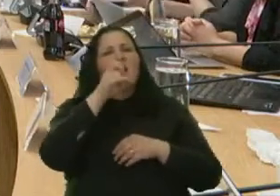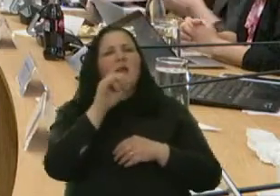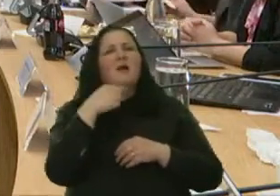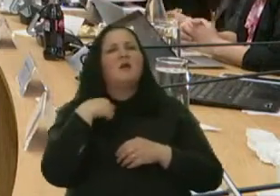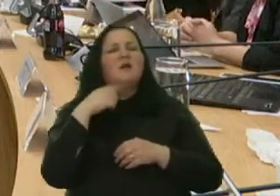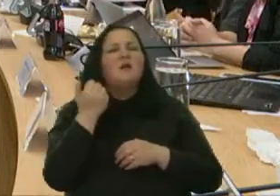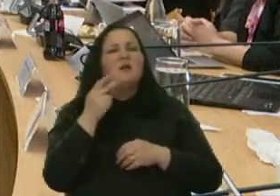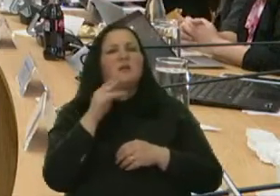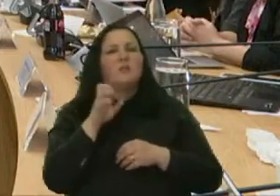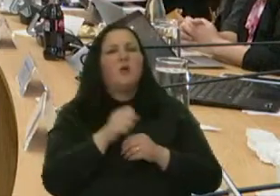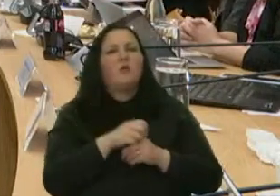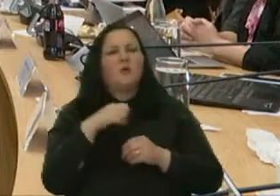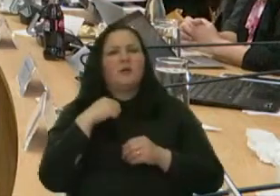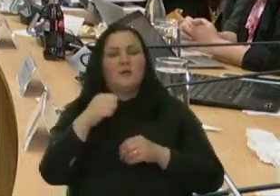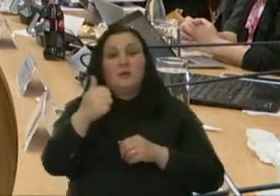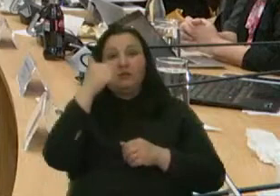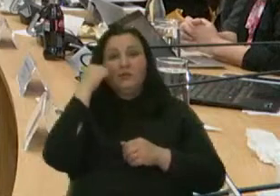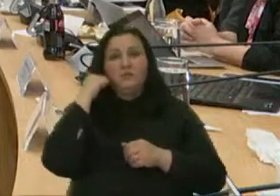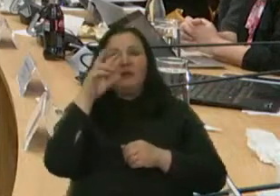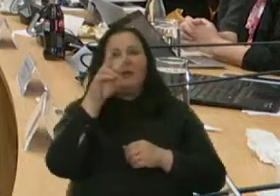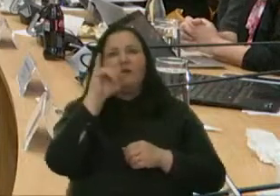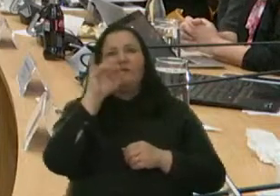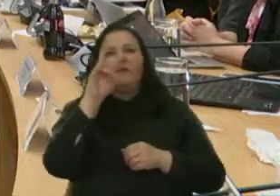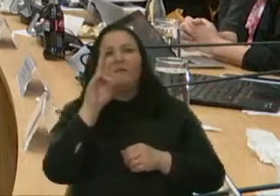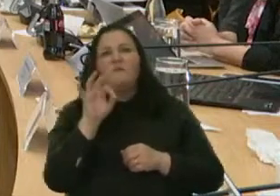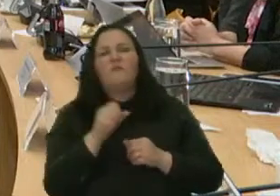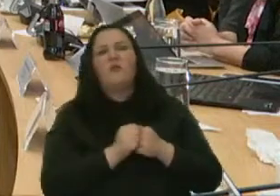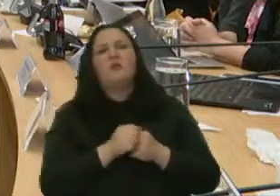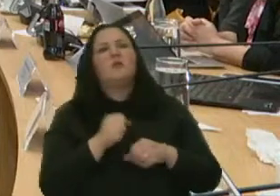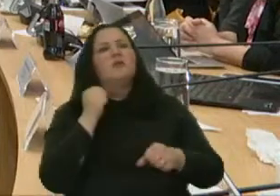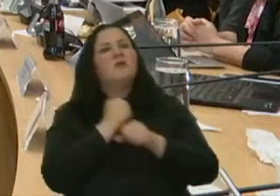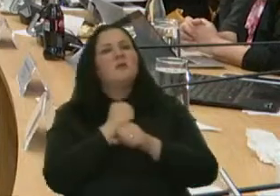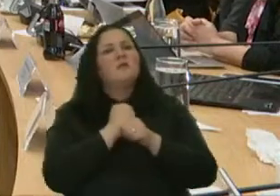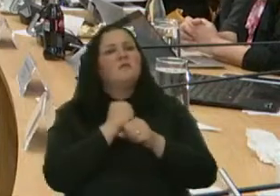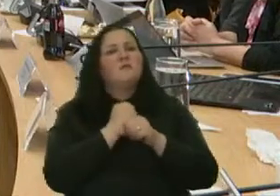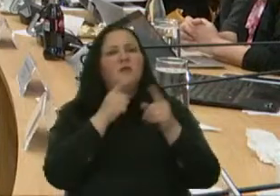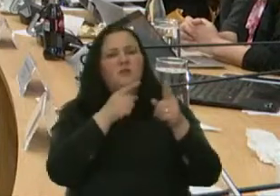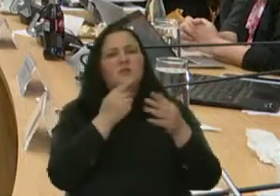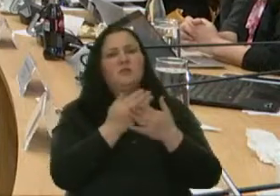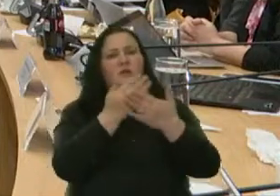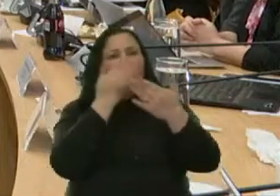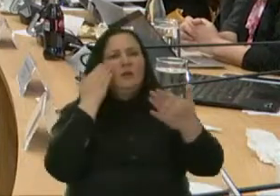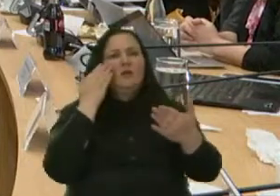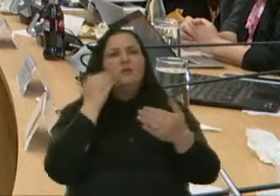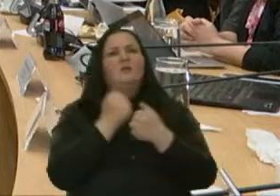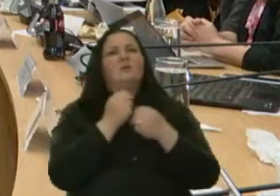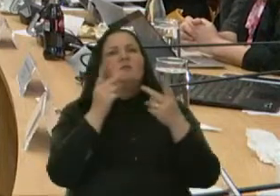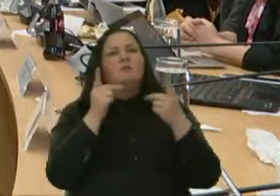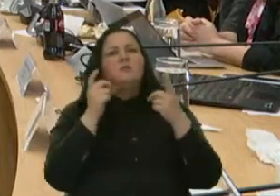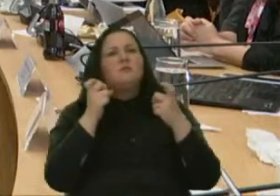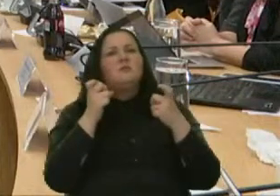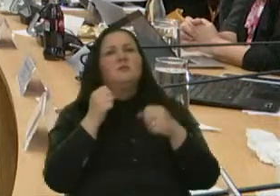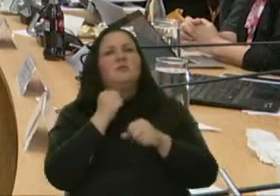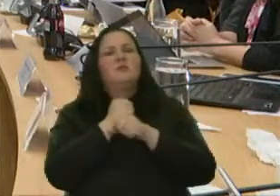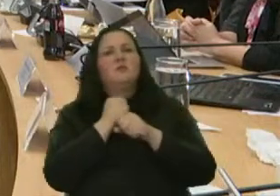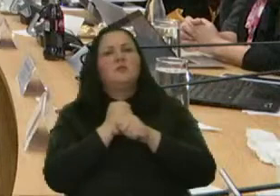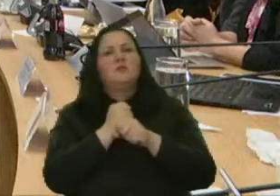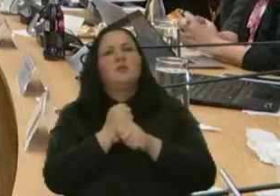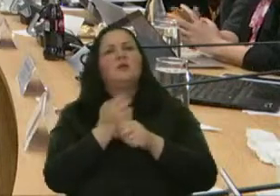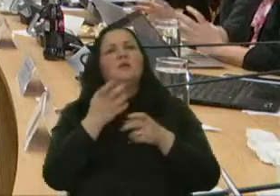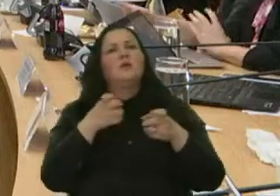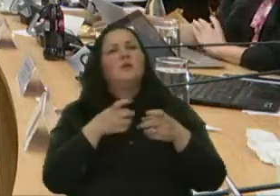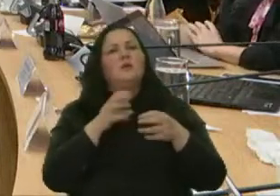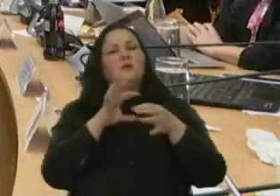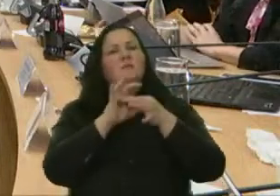spate la Vivo la centrul comercial Vivo realizarea acesteia înainte de realizarea drumurilor de legătură